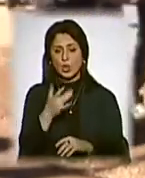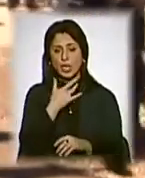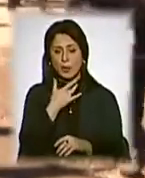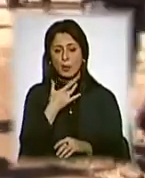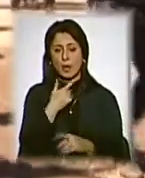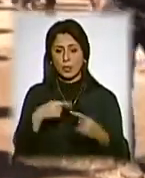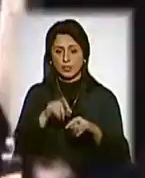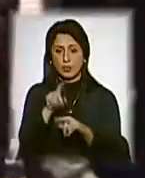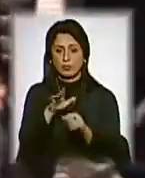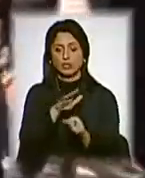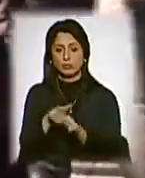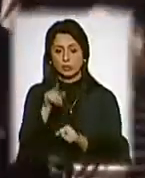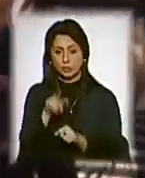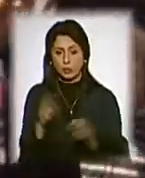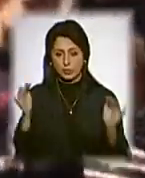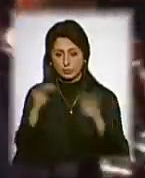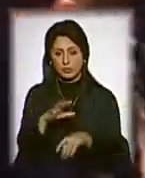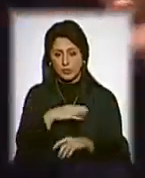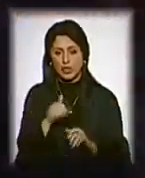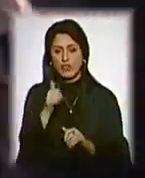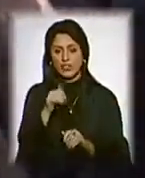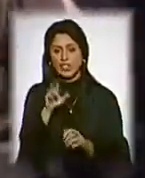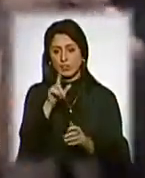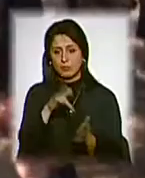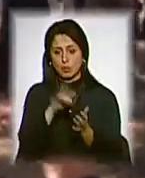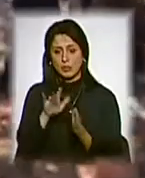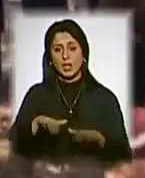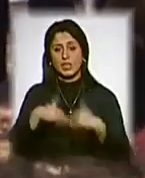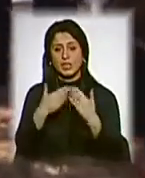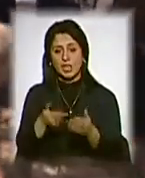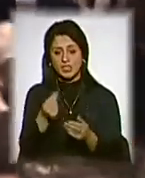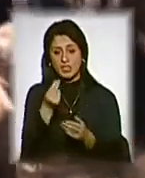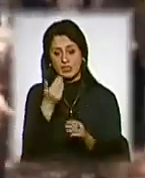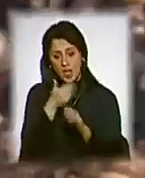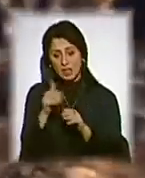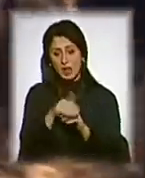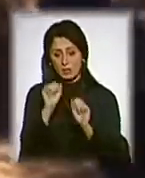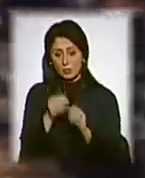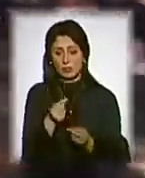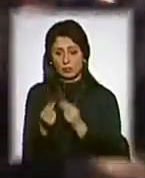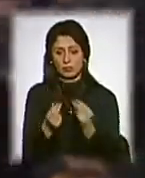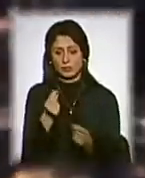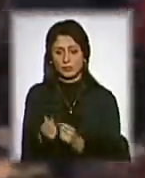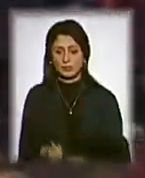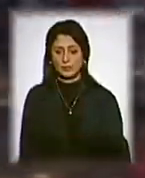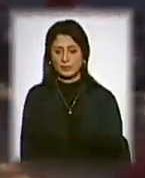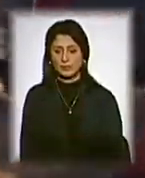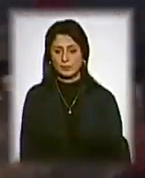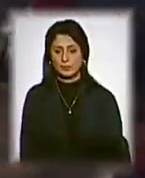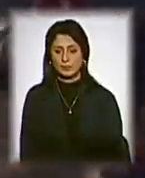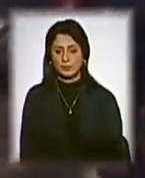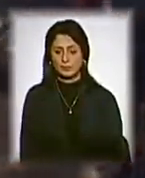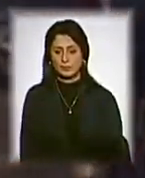მხარის გუბერნატორის მოვალეობის შემსრულებლებიც მივიდნენ, რომლებიც მოსახლეობას თავაზობენ თანხის ეტაპობრივად გადახდას.